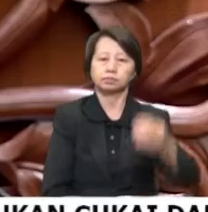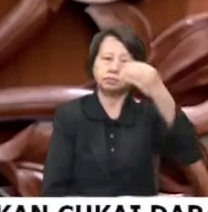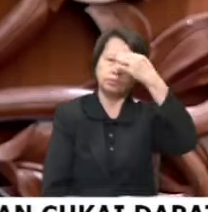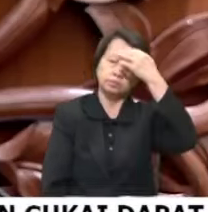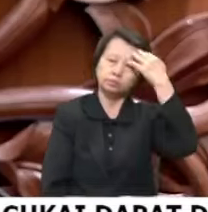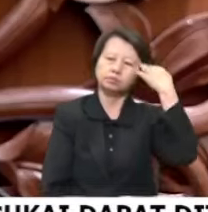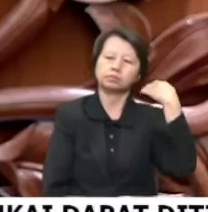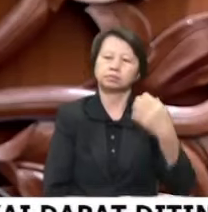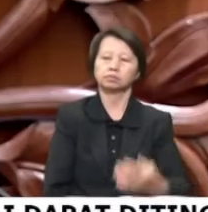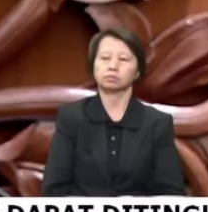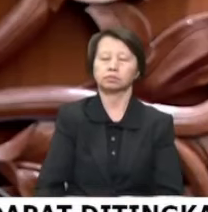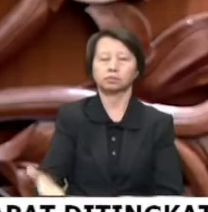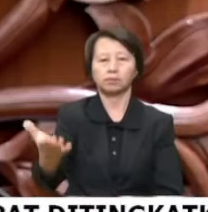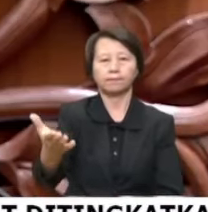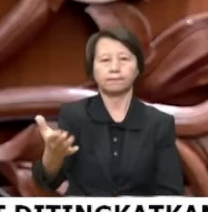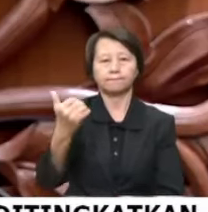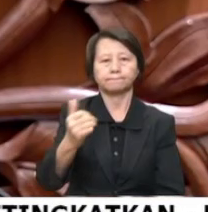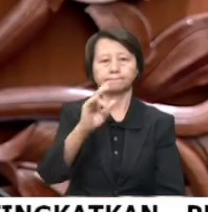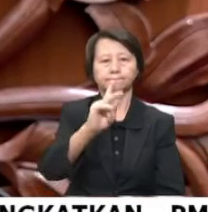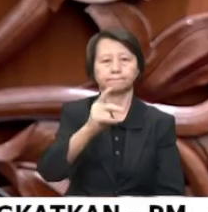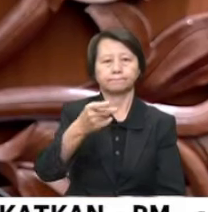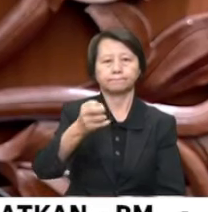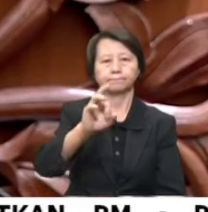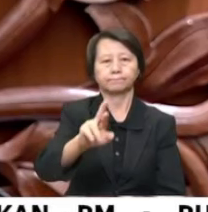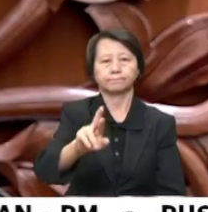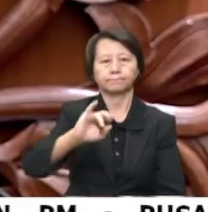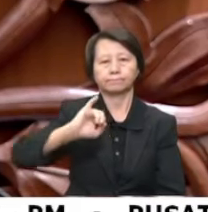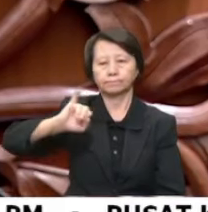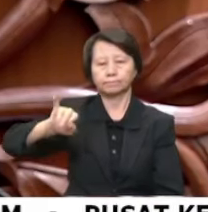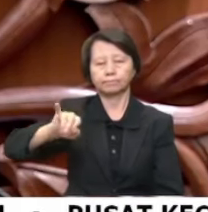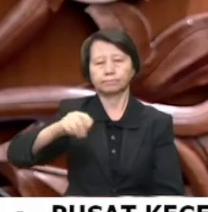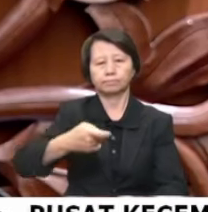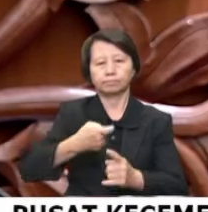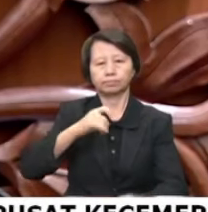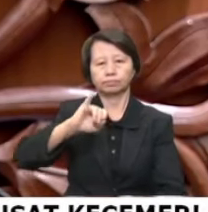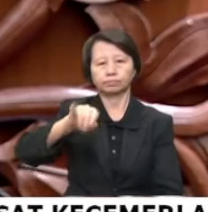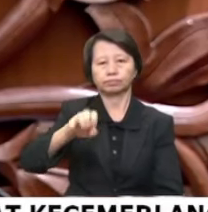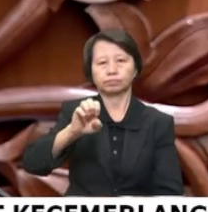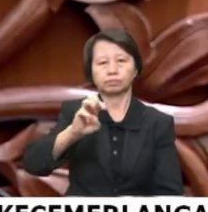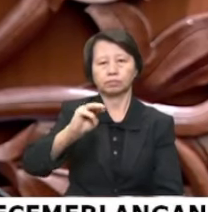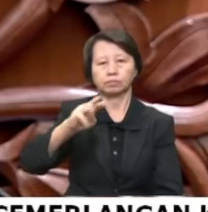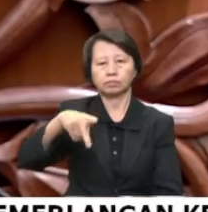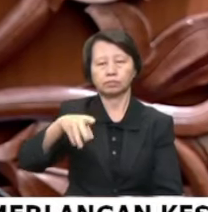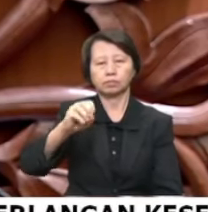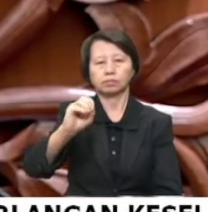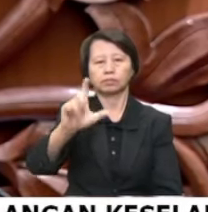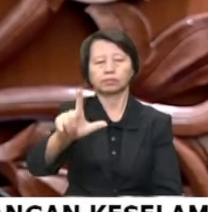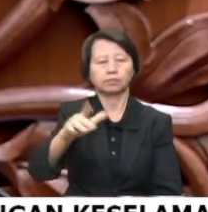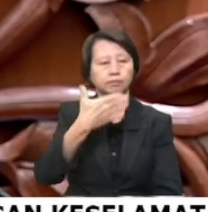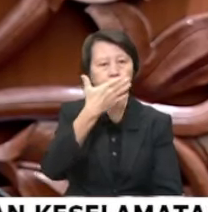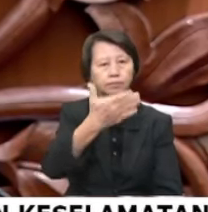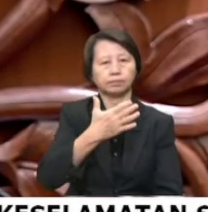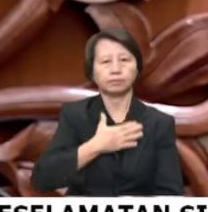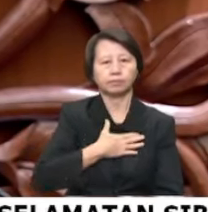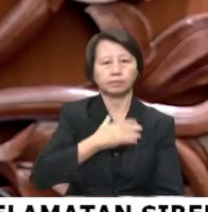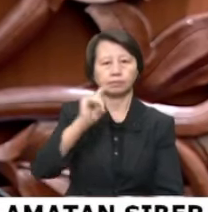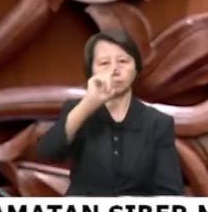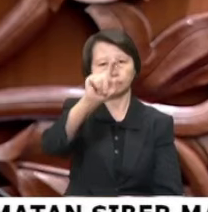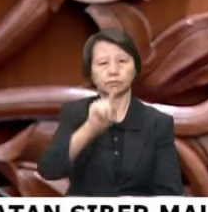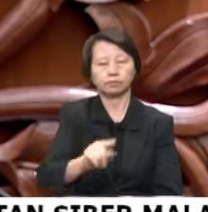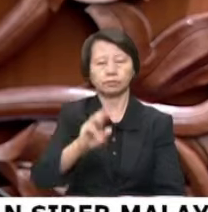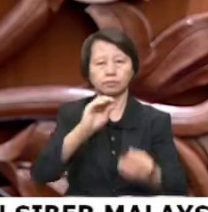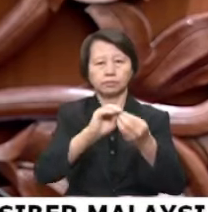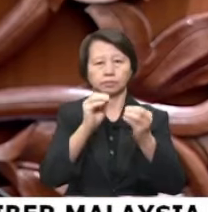Dato' Haji Samsul Kaha bin Muhammad Dali Jempol. Terima kasih Timbalan Speaker. Soalan nombor